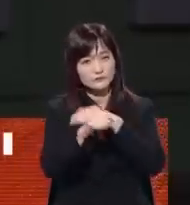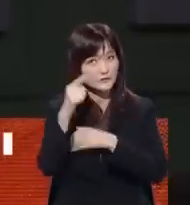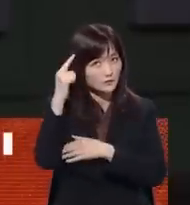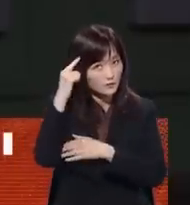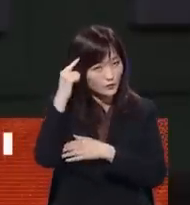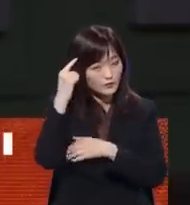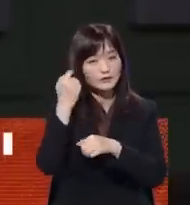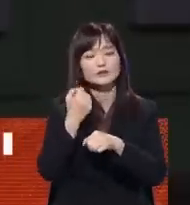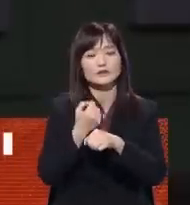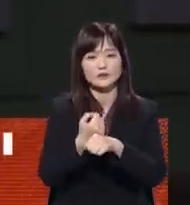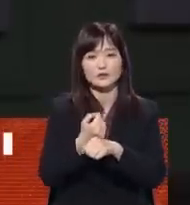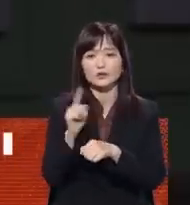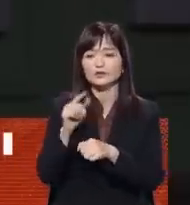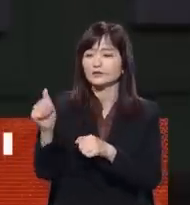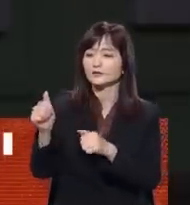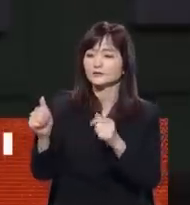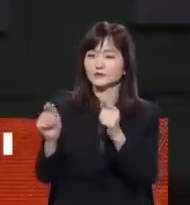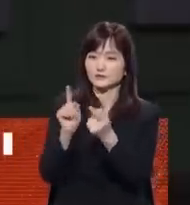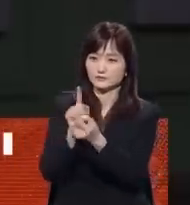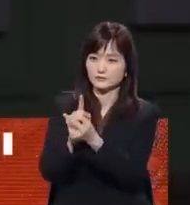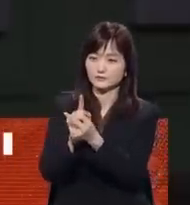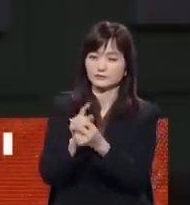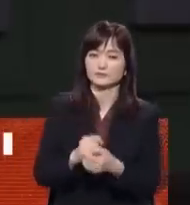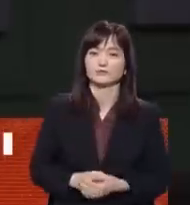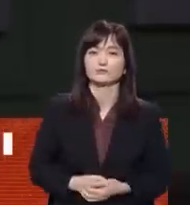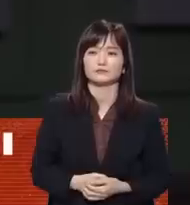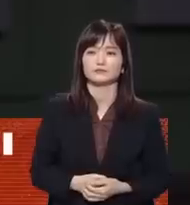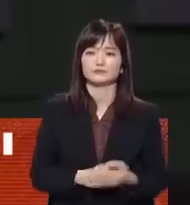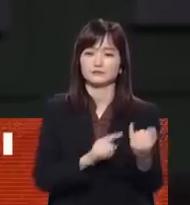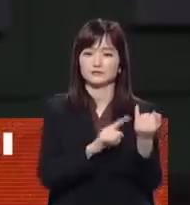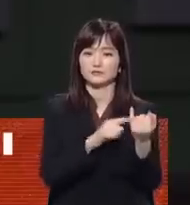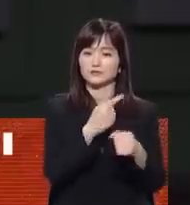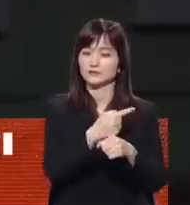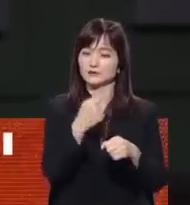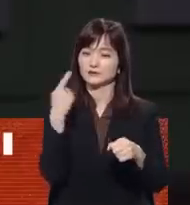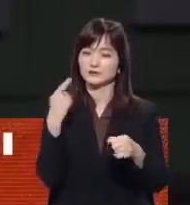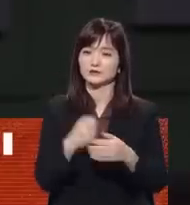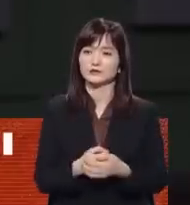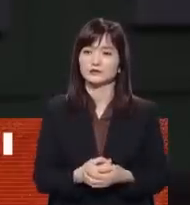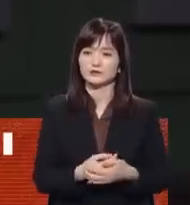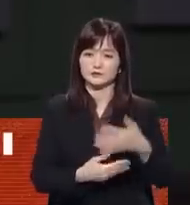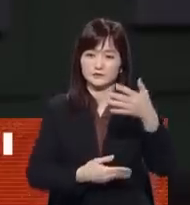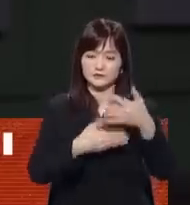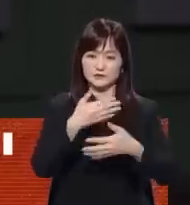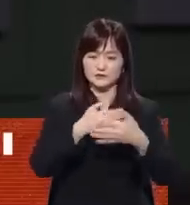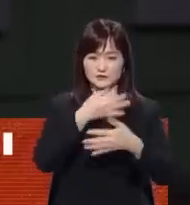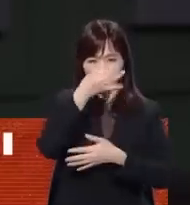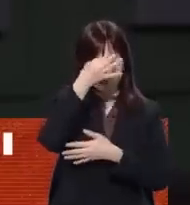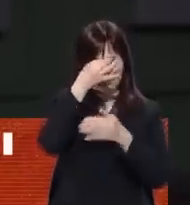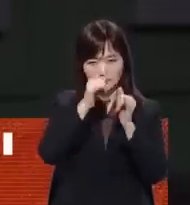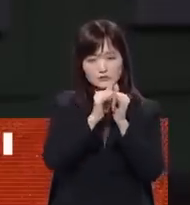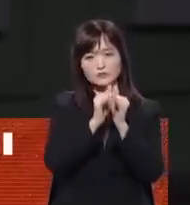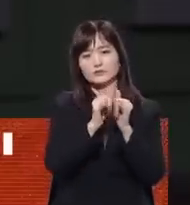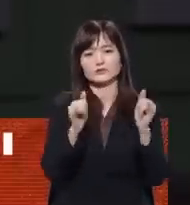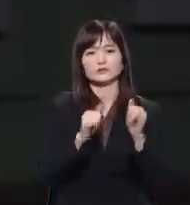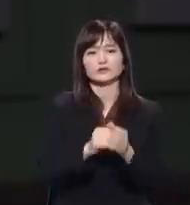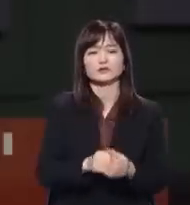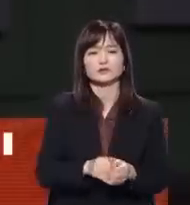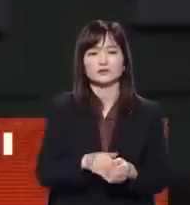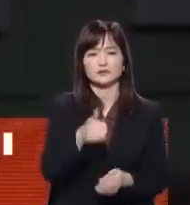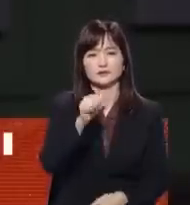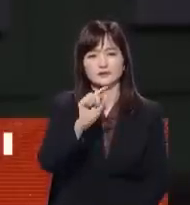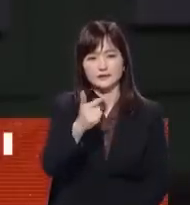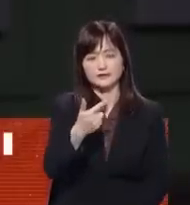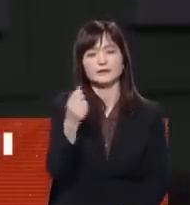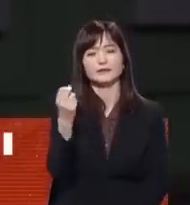만나러 갔다는 겁니다 그 양화점 측에 의하면 조씨가 1년 전부터요이 영화 기술자인 미스터 한 미스터한이라는 사람이랑